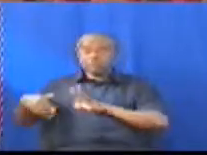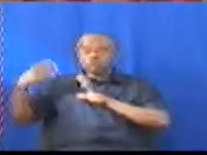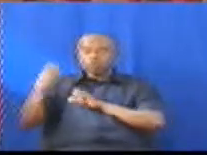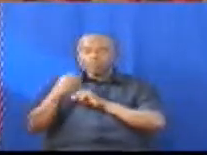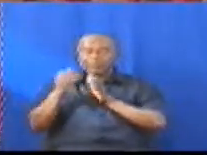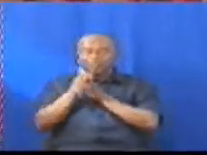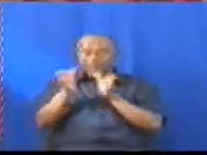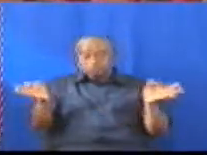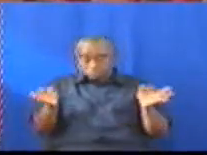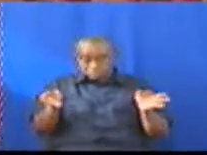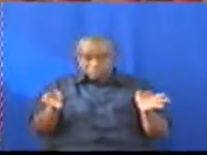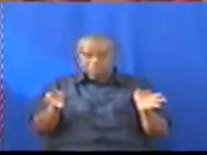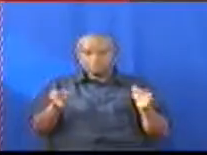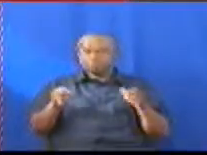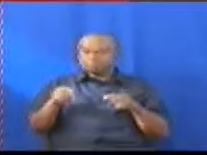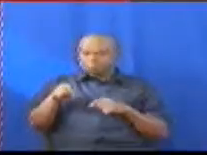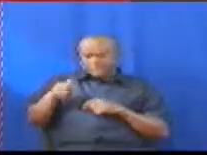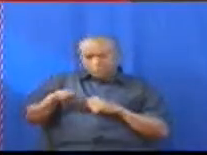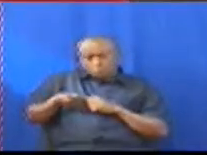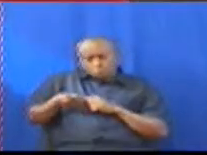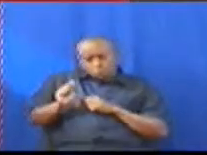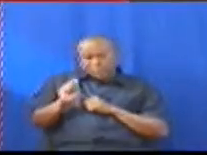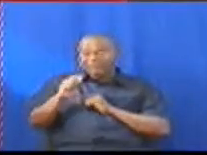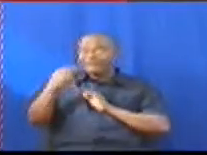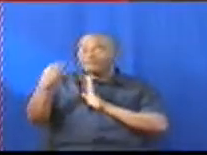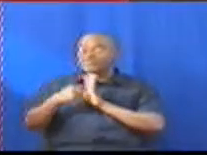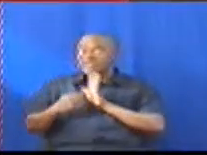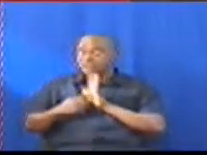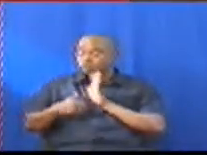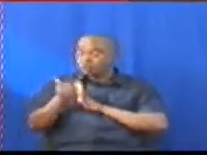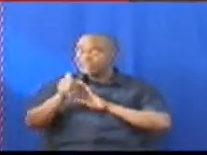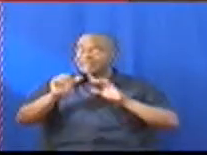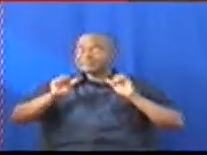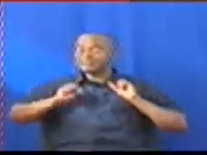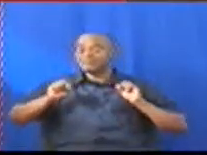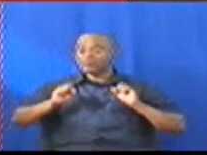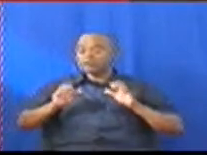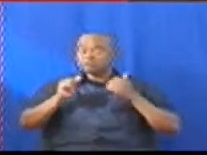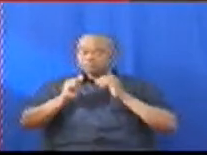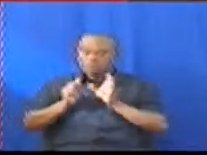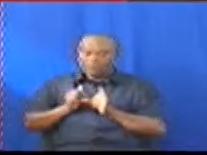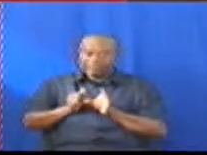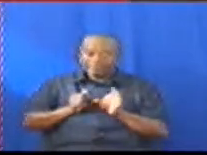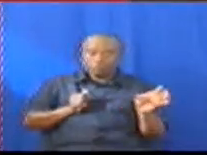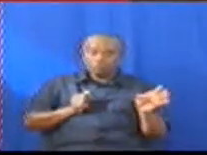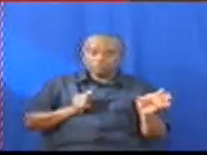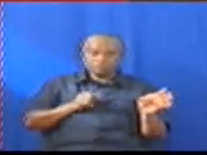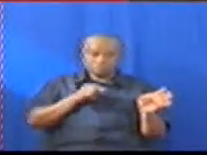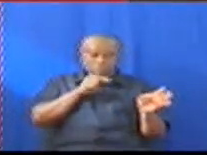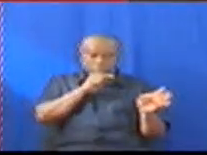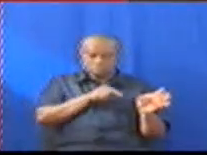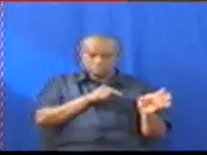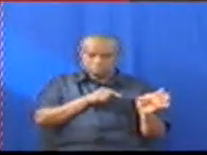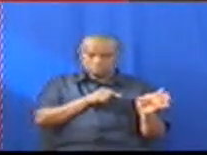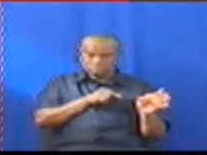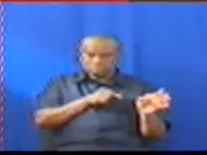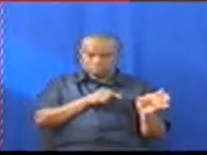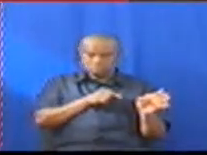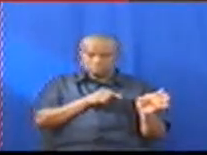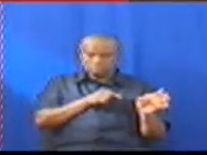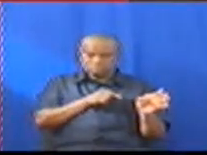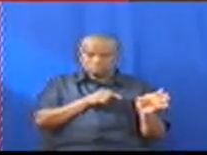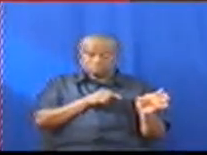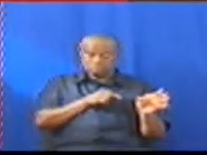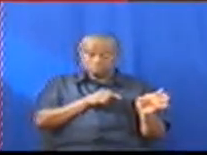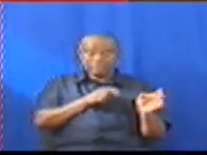ili wale wenye vigezo wawe exempted, kwa maana wawe wametengwa na hii sheria kwa isiwahusu wanapokuwa na vigezo vile